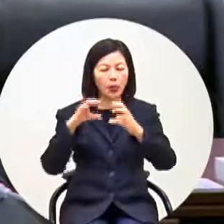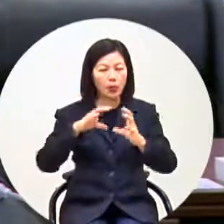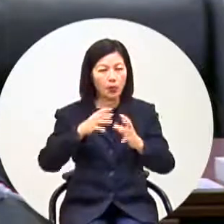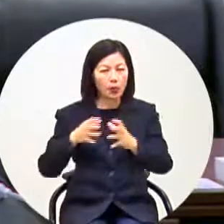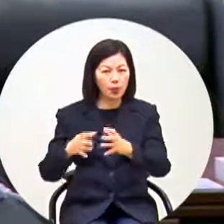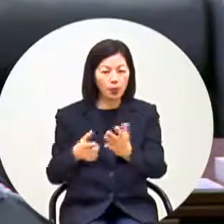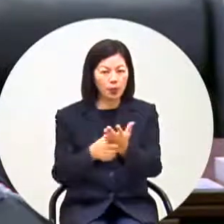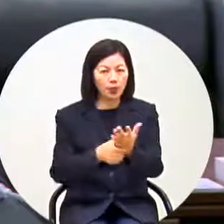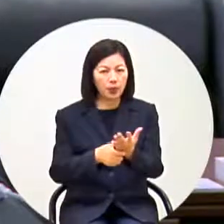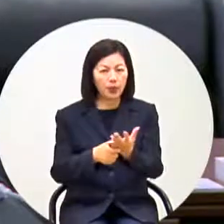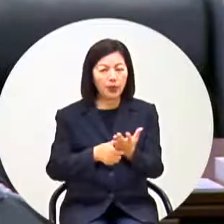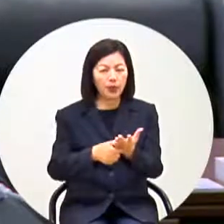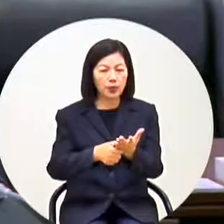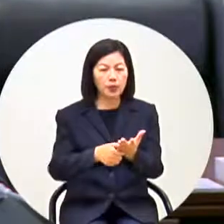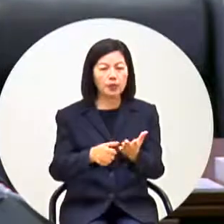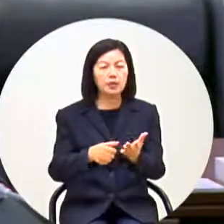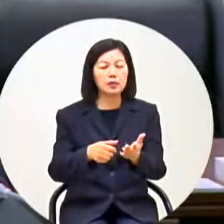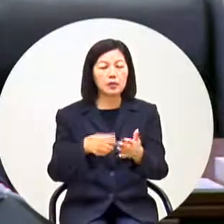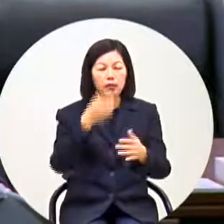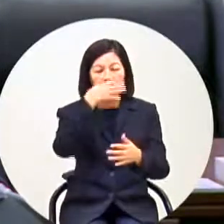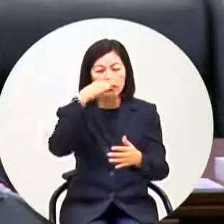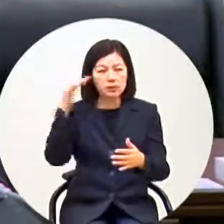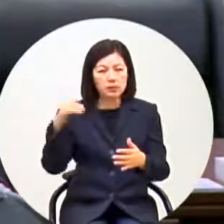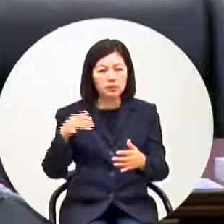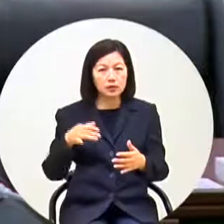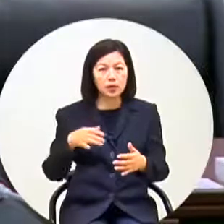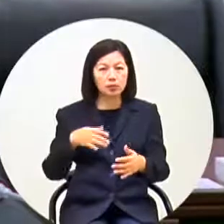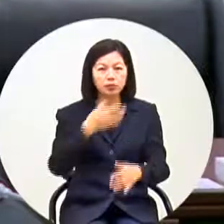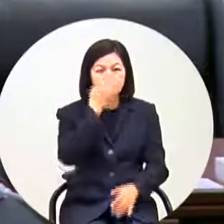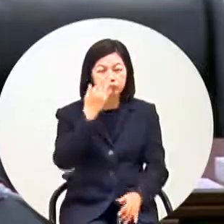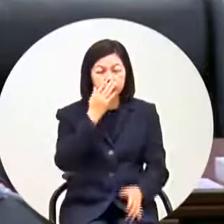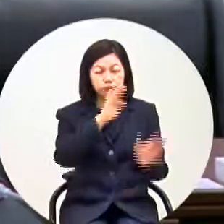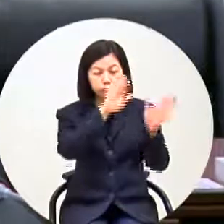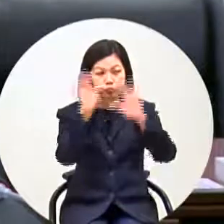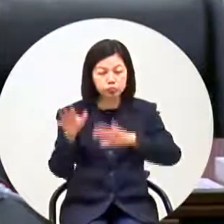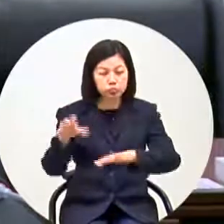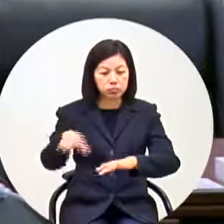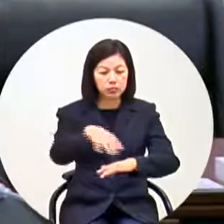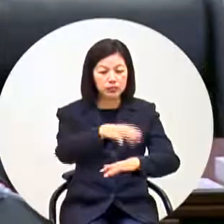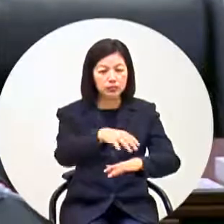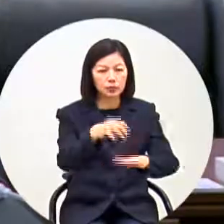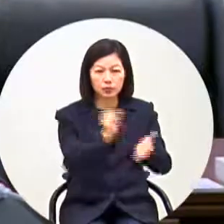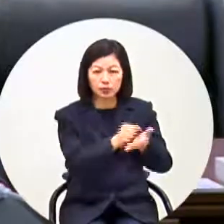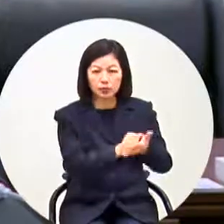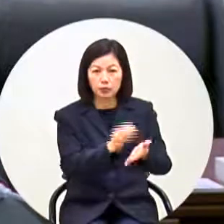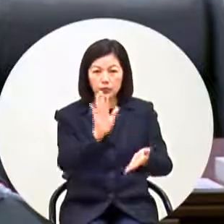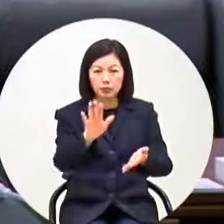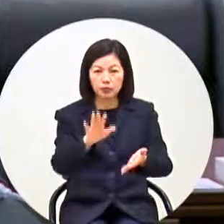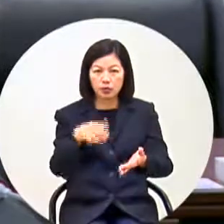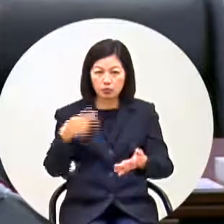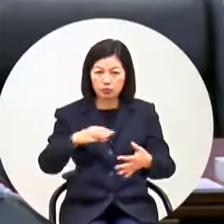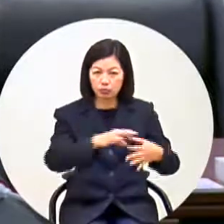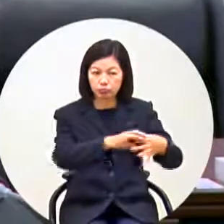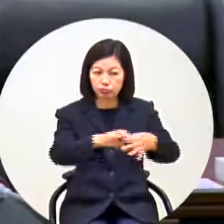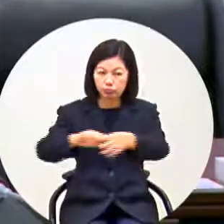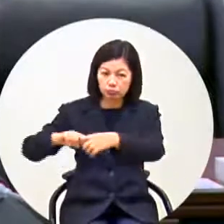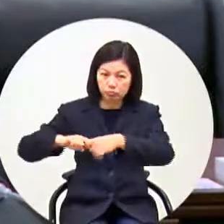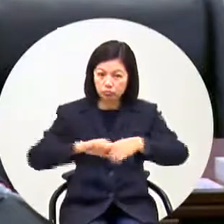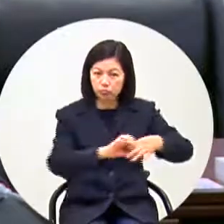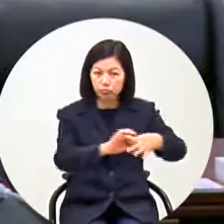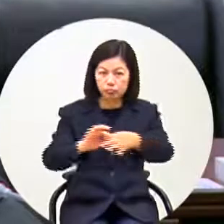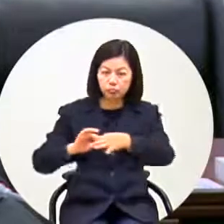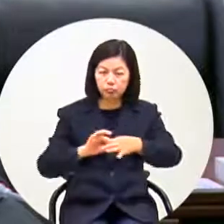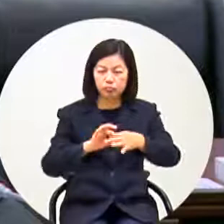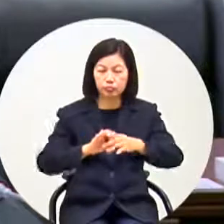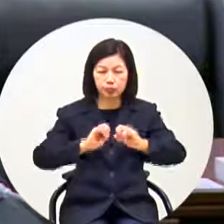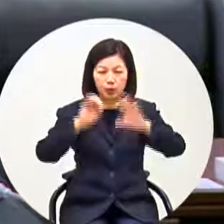围了。所以是希望说，建议应该要联合的行销哦，好好的运用，好好的善用我们凤